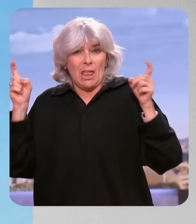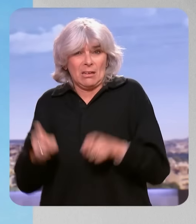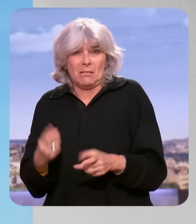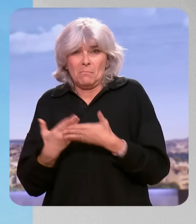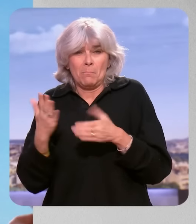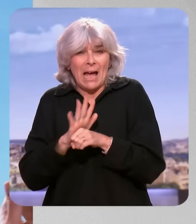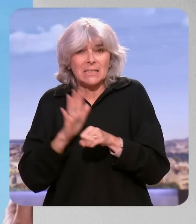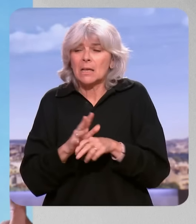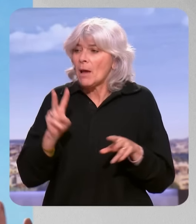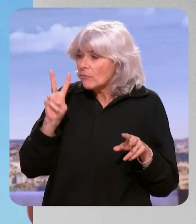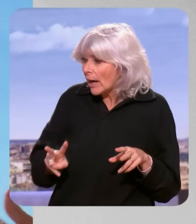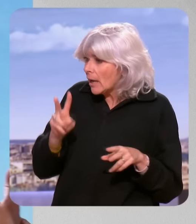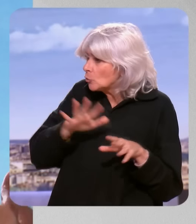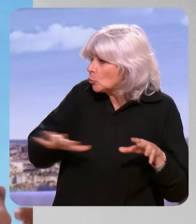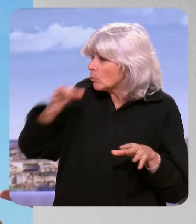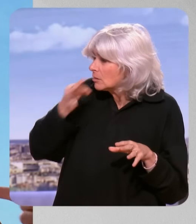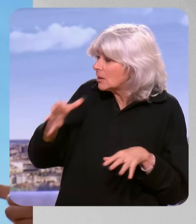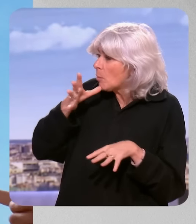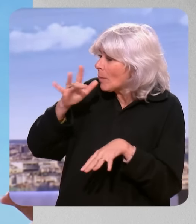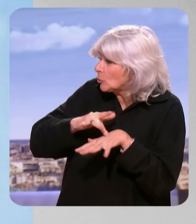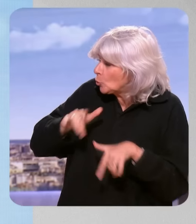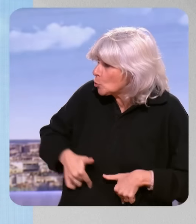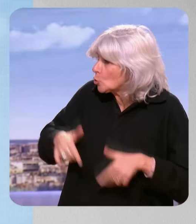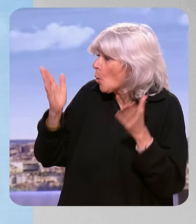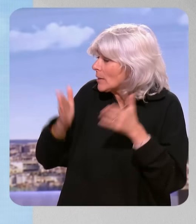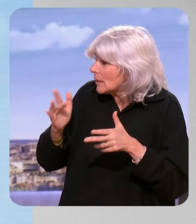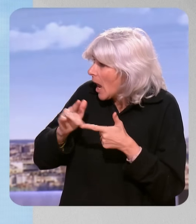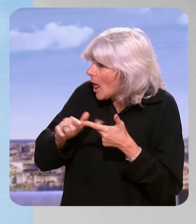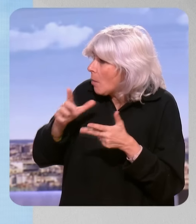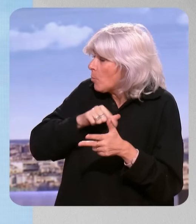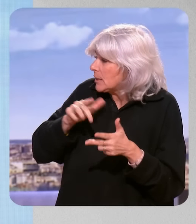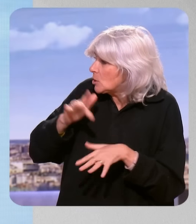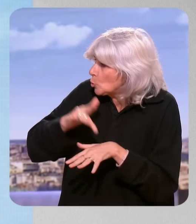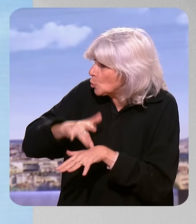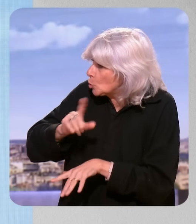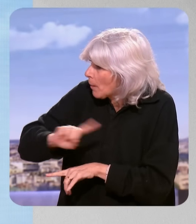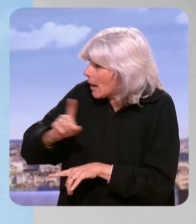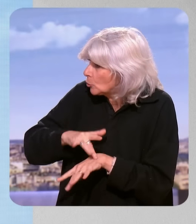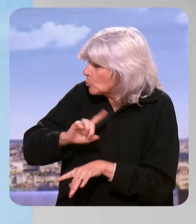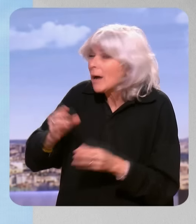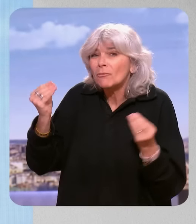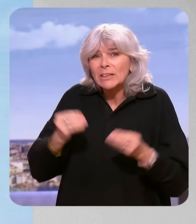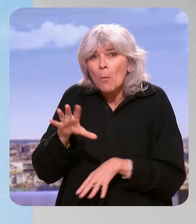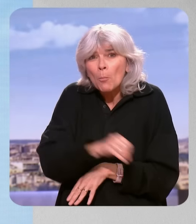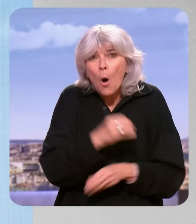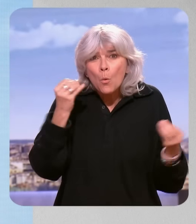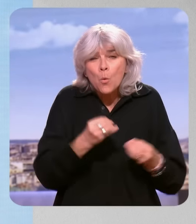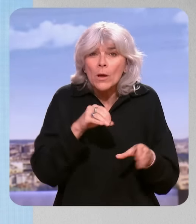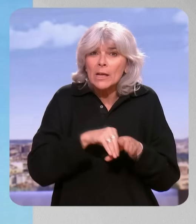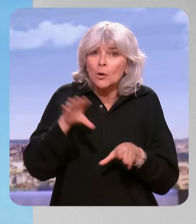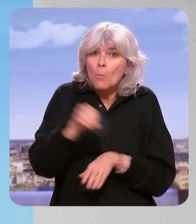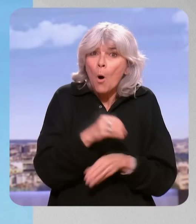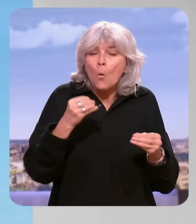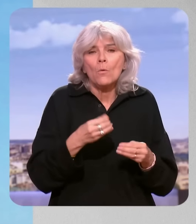pas assez. Mais regardez, on a déjà tout le monde qui dit, non, il ne pas toucher à l'école, ne pas toucher aux hôpitaux, ne pas toucher à la police. Donc, on touche où ? Où est-ce qu fait des économies ?